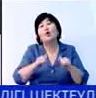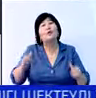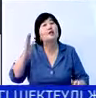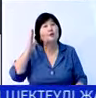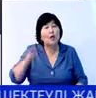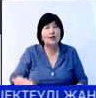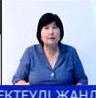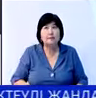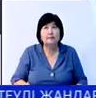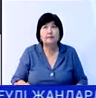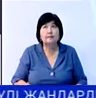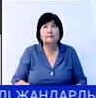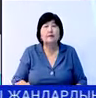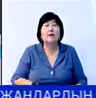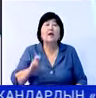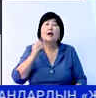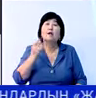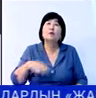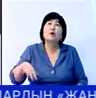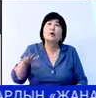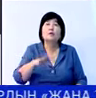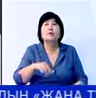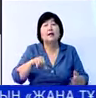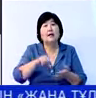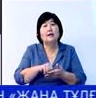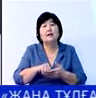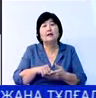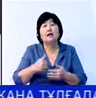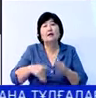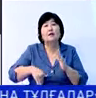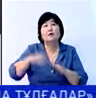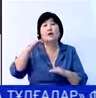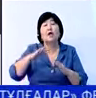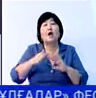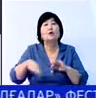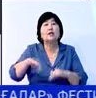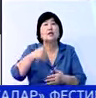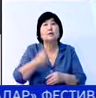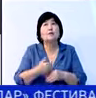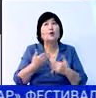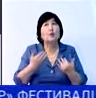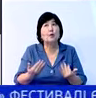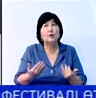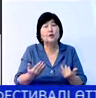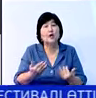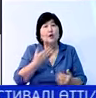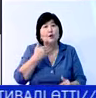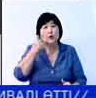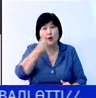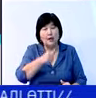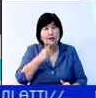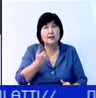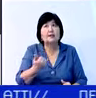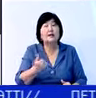болады. Қармақшы ауданы бұл сыр өңіріндегі іргелі әулеті жоғары аудандардың бірі. Оның дәлелі соңғы жылдары